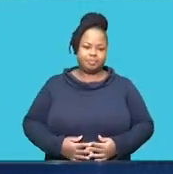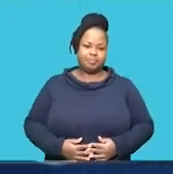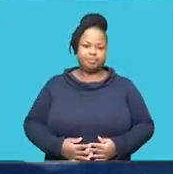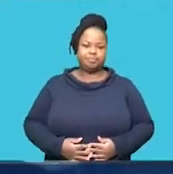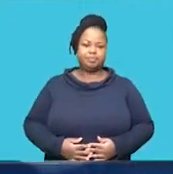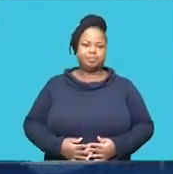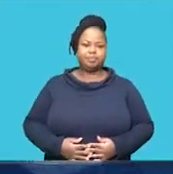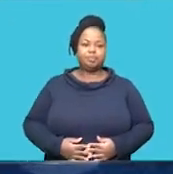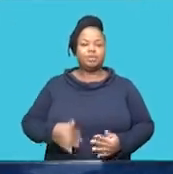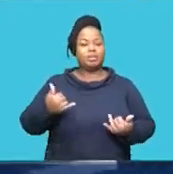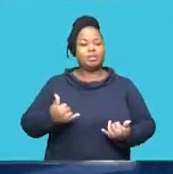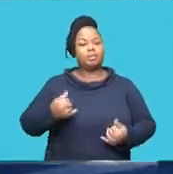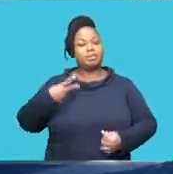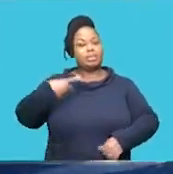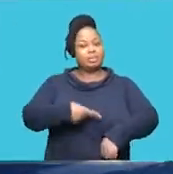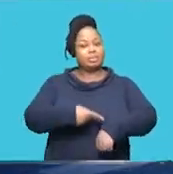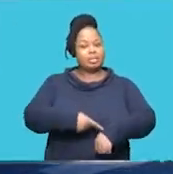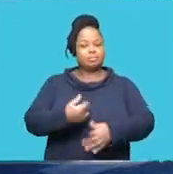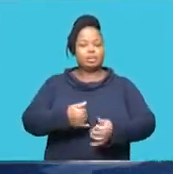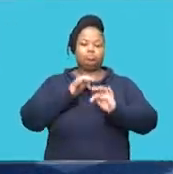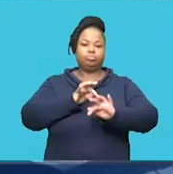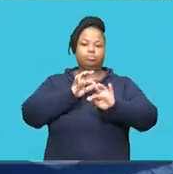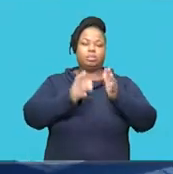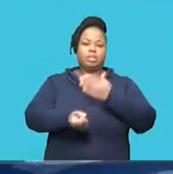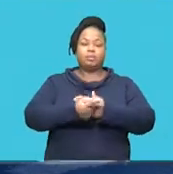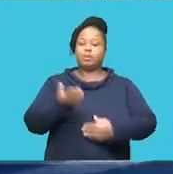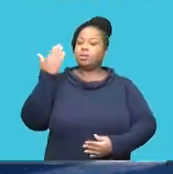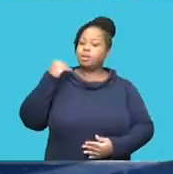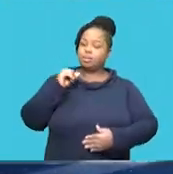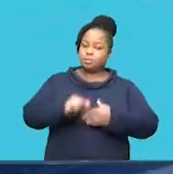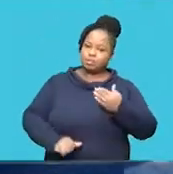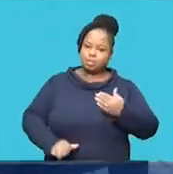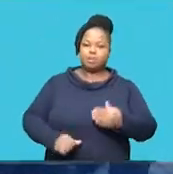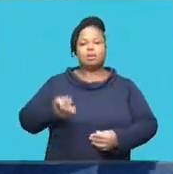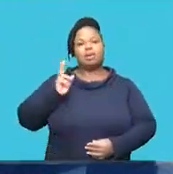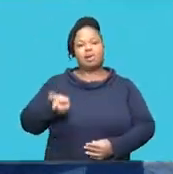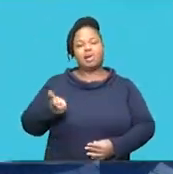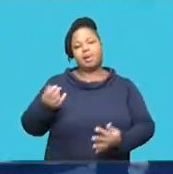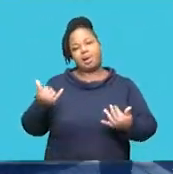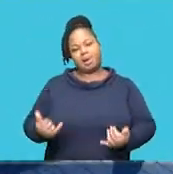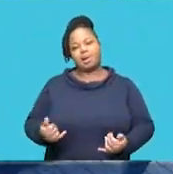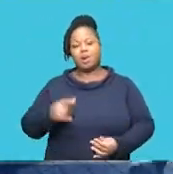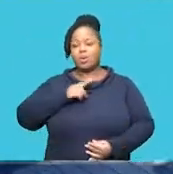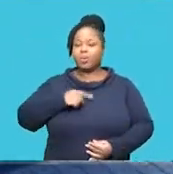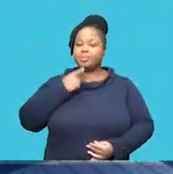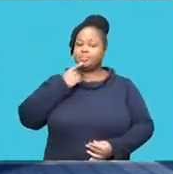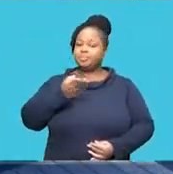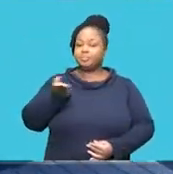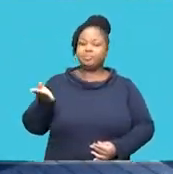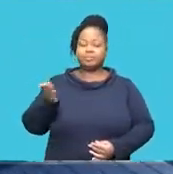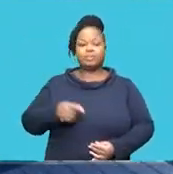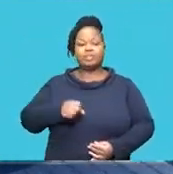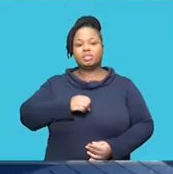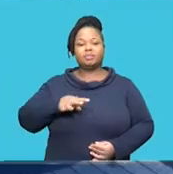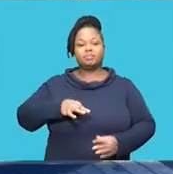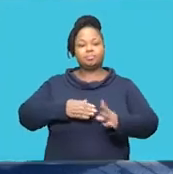Eli lityeli lesibini kulandela uqhankqalazo lwenyanga ephelileyo. Kwaye kuza emva kokuba aba baqhankqalazi